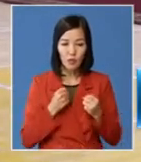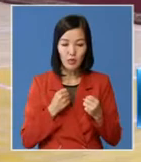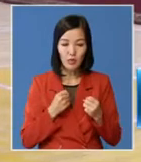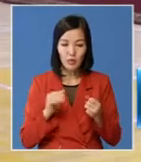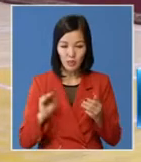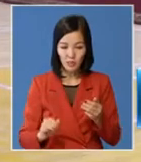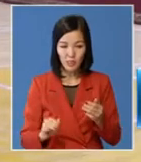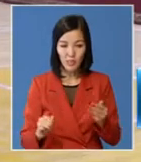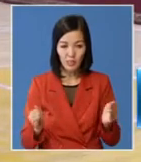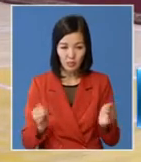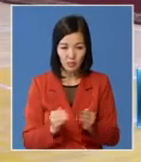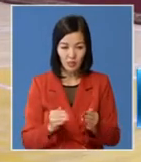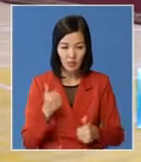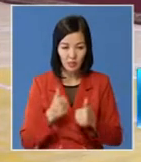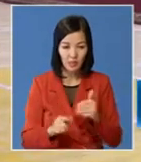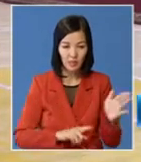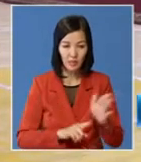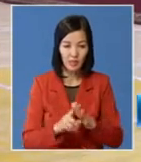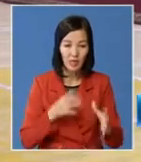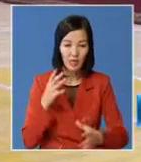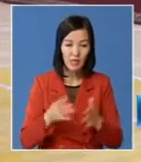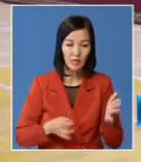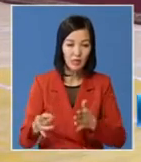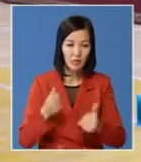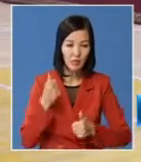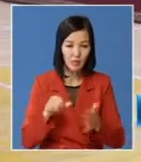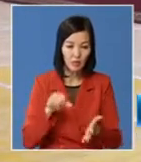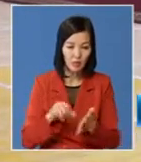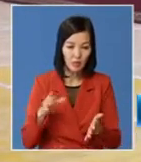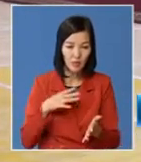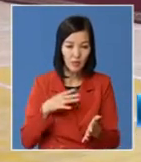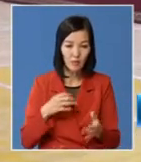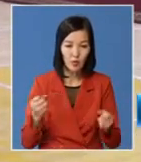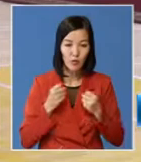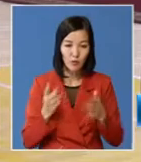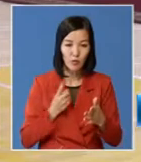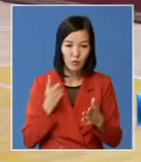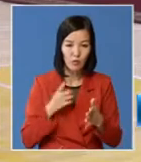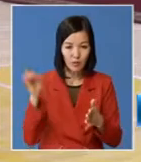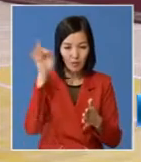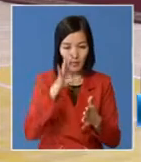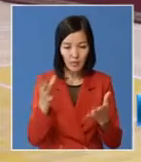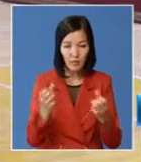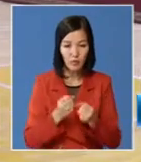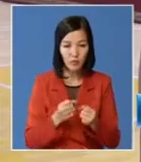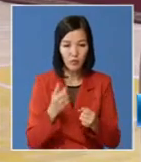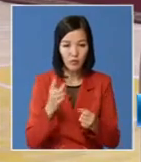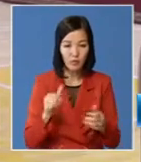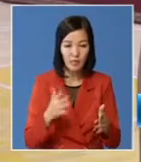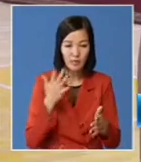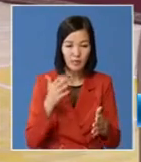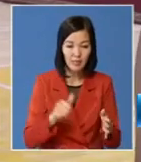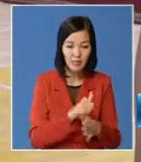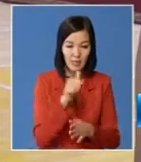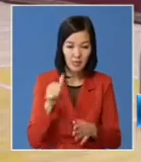осындай жарыстардан бастағанмын. Көптеген халықаралық және республикалық турнирлерге қатыстым. Спорт шебер атағын алу үшін де күніне 5 сағаттан жаттығуыма